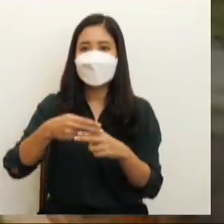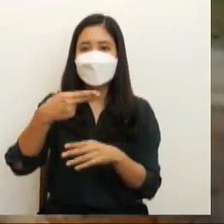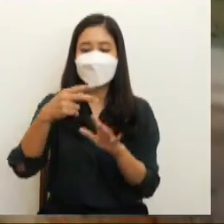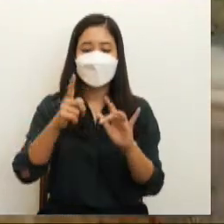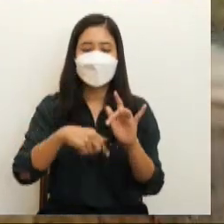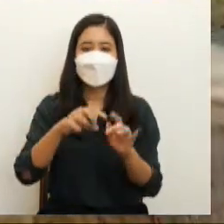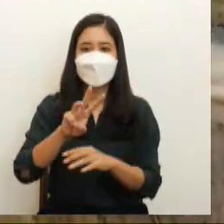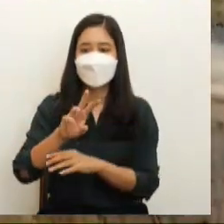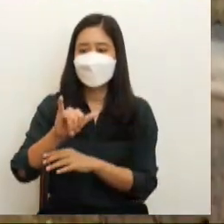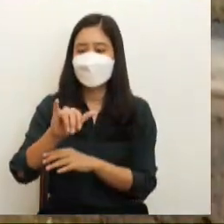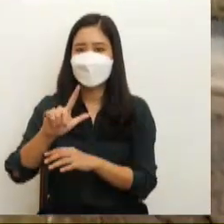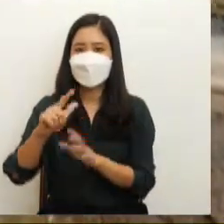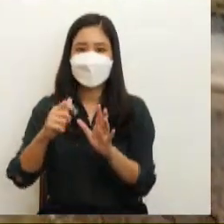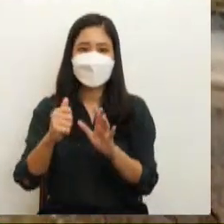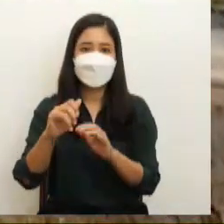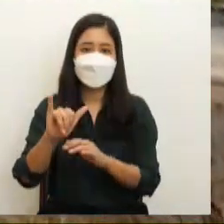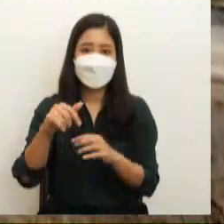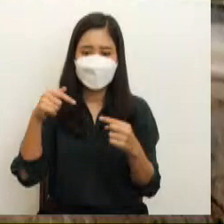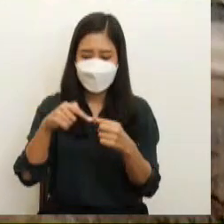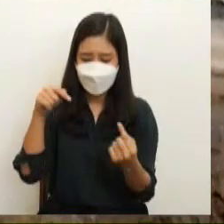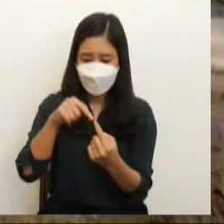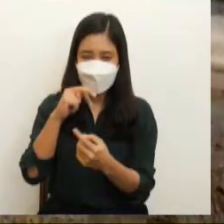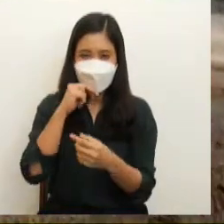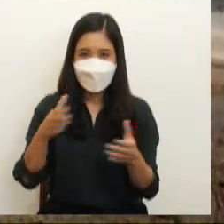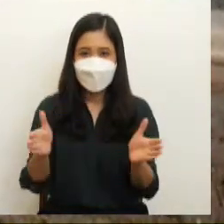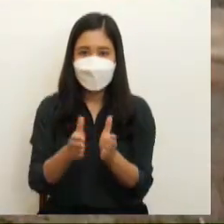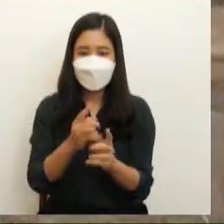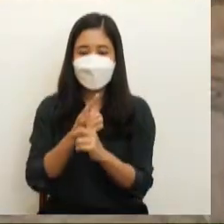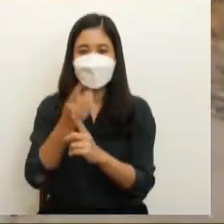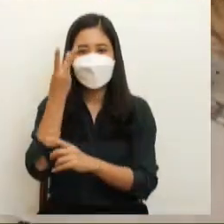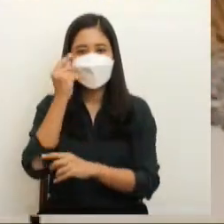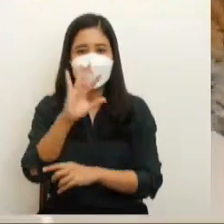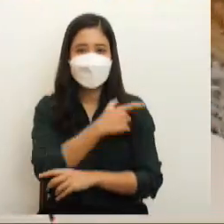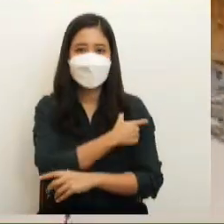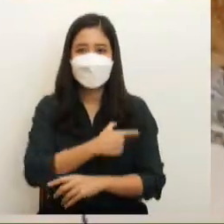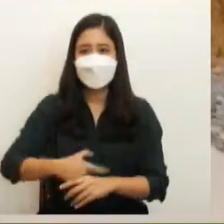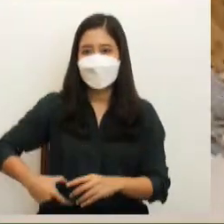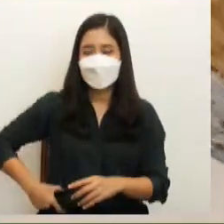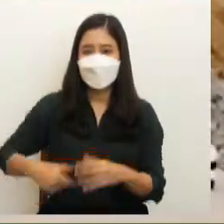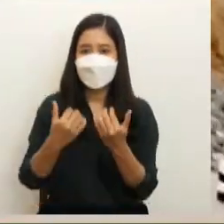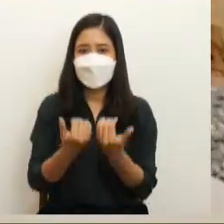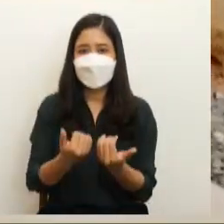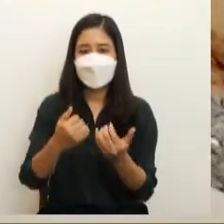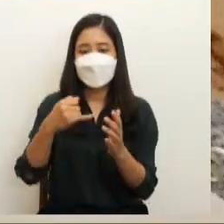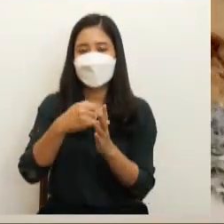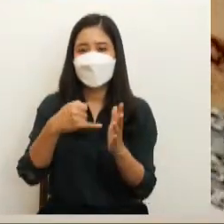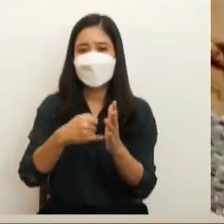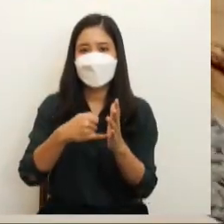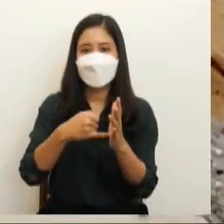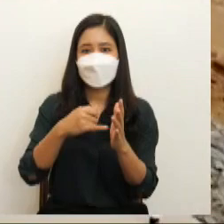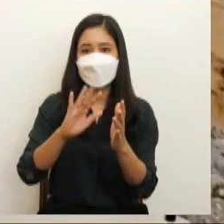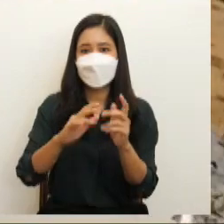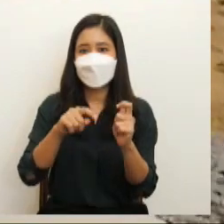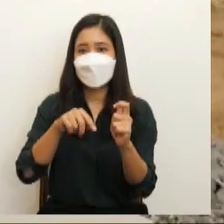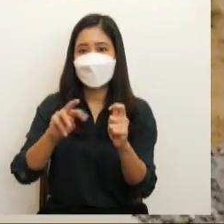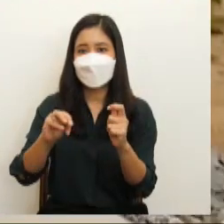ริเป็นโครงการชลประทานขนาดเล็กอันเนื่องมาจากพระราชดำริตั้งอยู่ที่บ้านเมืองทองหมู่8ตำบลวังท